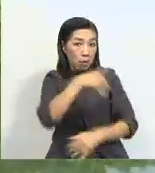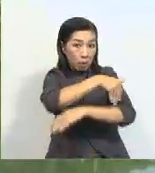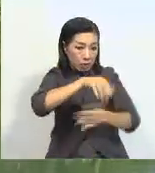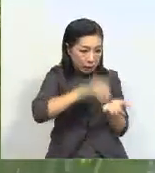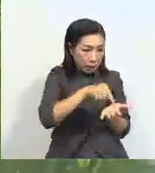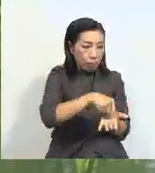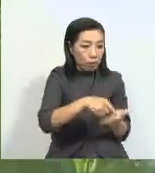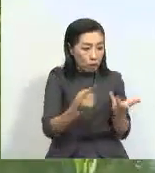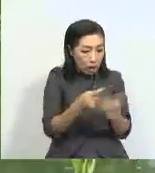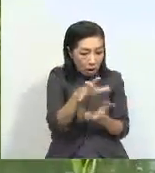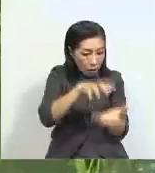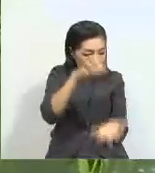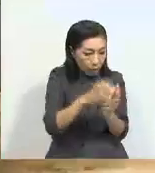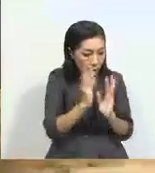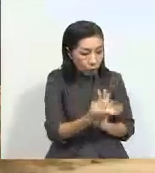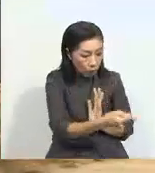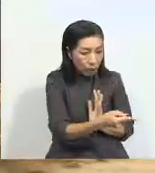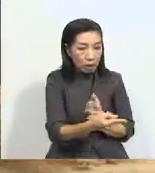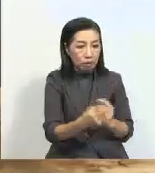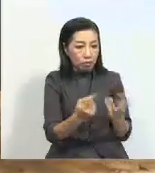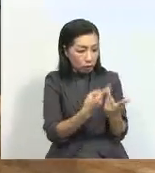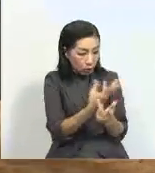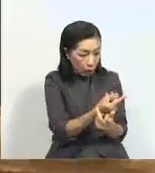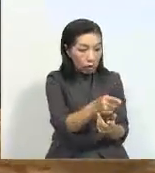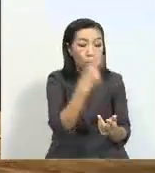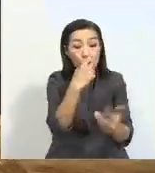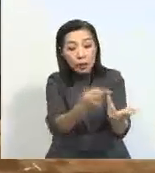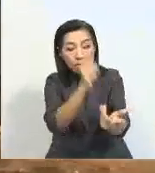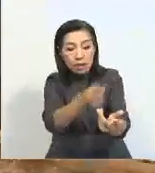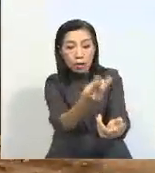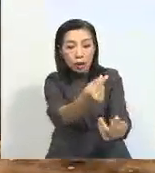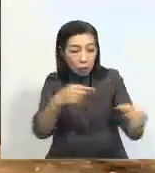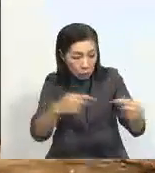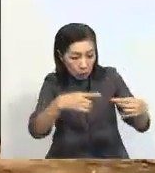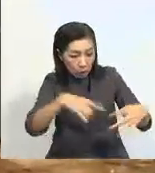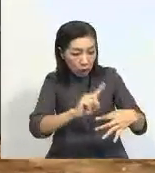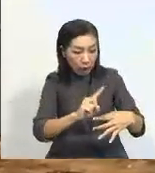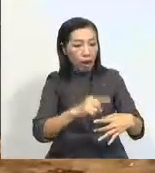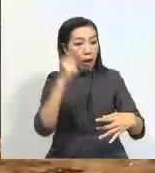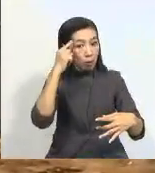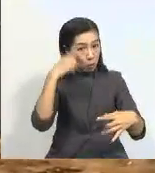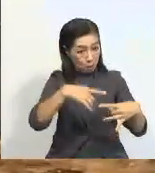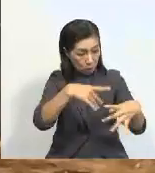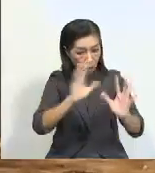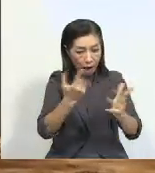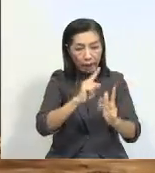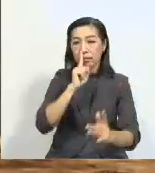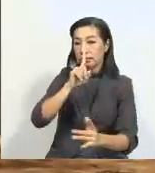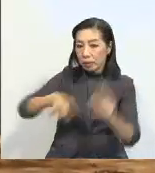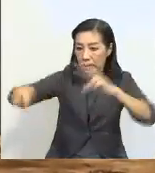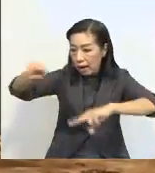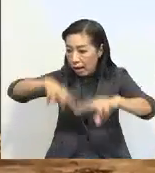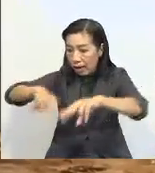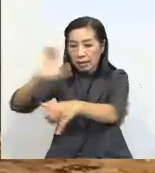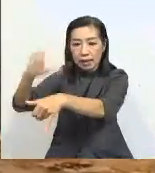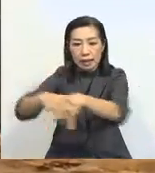ไว้กับประมงหรือไม่และจะดูส่วนต่างว่าจระเข้น่ะหายไปกี่ตัวจากนั้นจะระดมกำลังเจ้าหน้าที่ออกจับจระเข้ให้ได้กลับมาจนคร